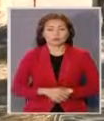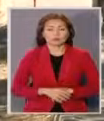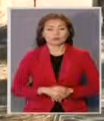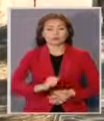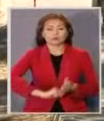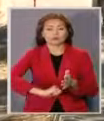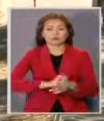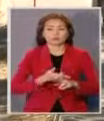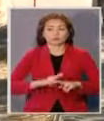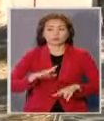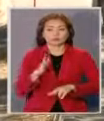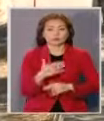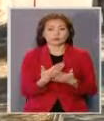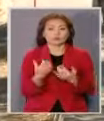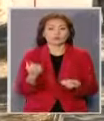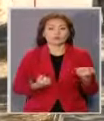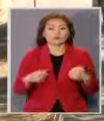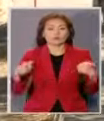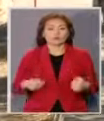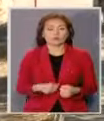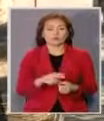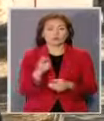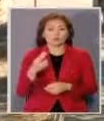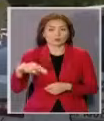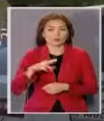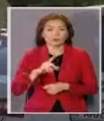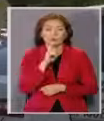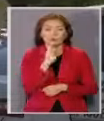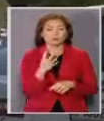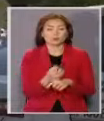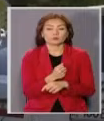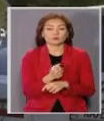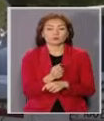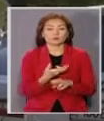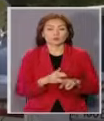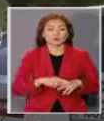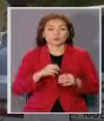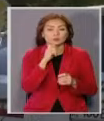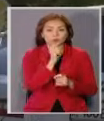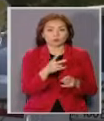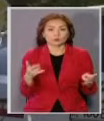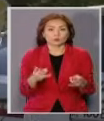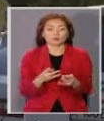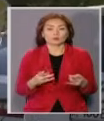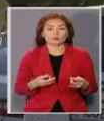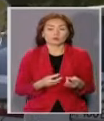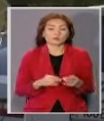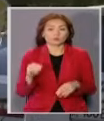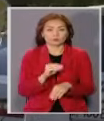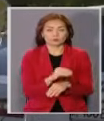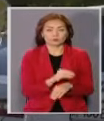причин этого является то что водительские права категории d трудно получить чтобы это упростить необходимо внести